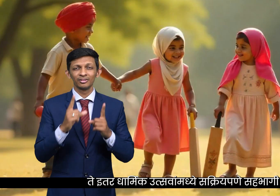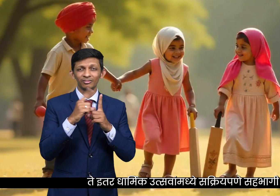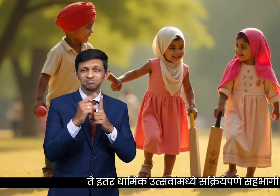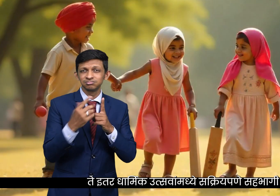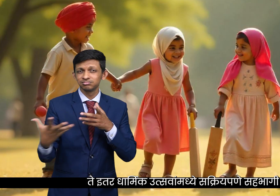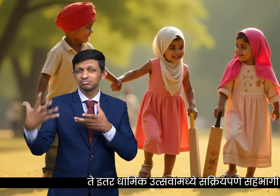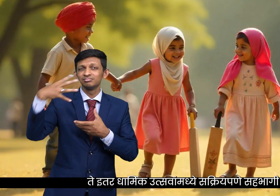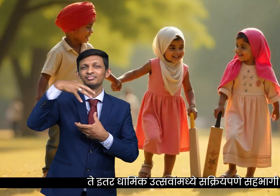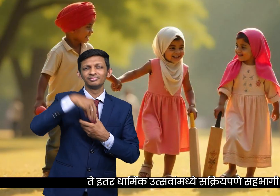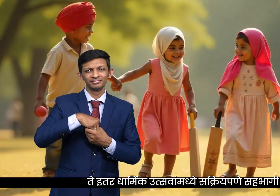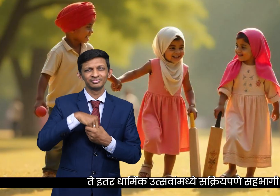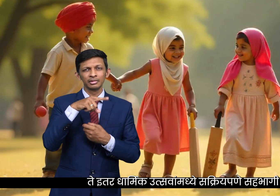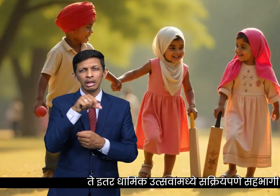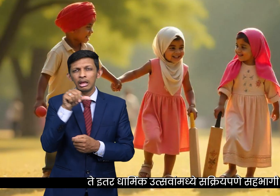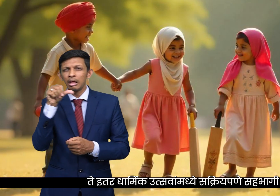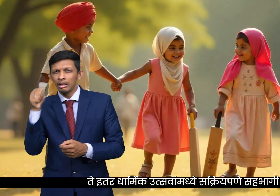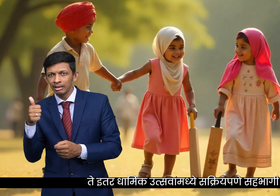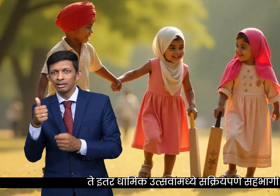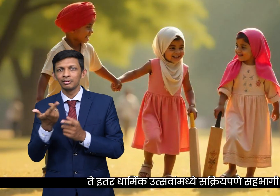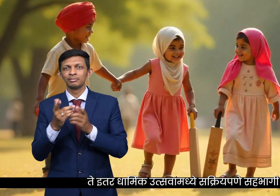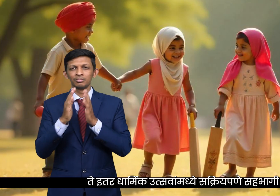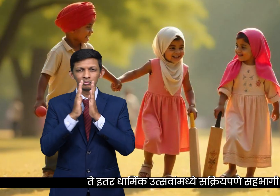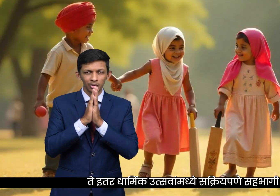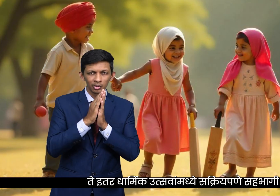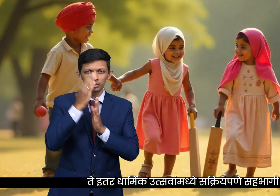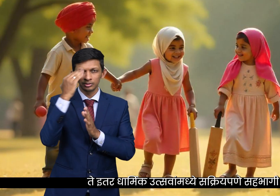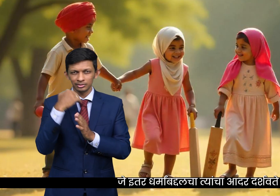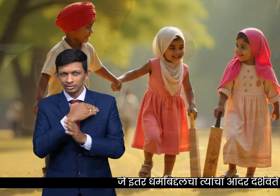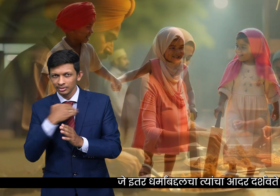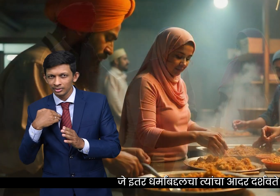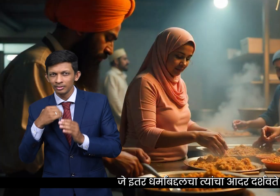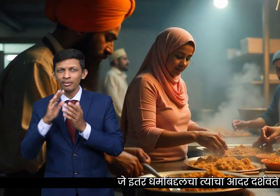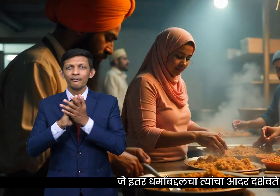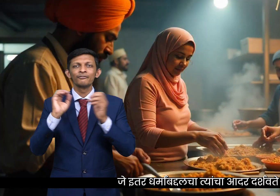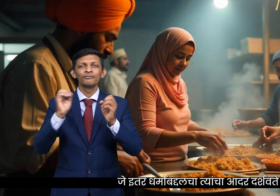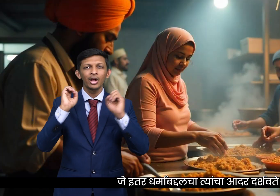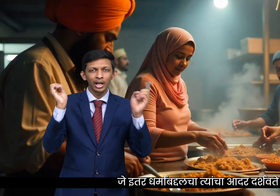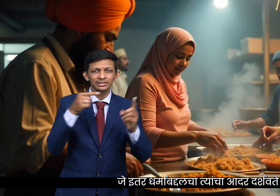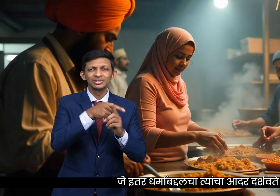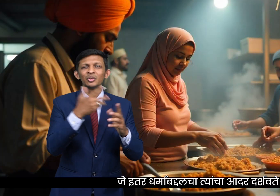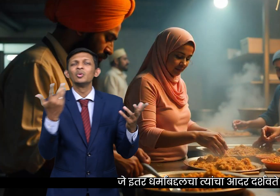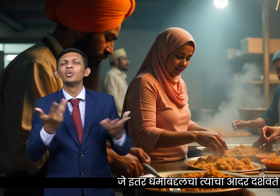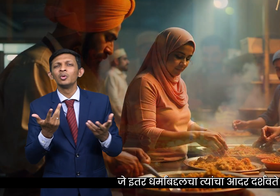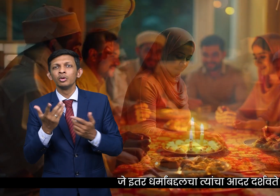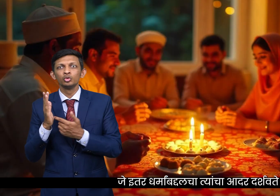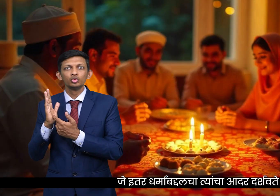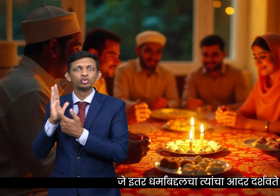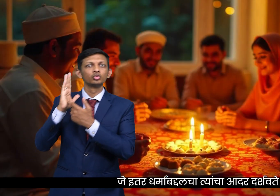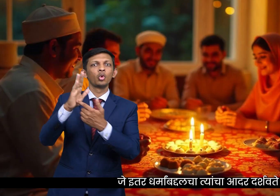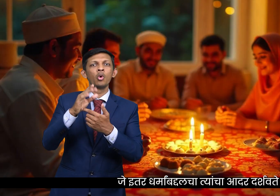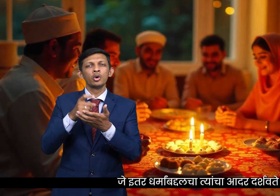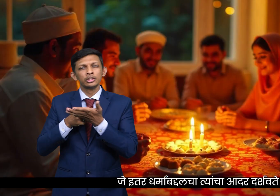ते इतर धार्मिक उत्सवांमध्ये सक्रियपणे सहभागी होतात, जे इतर धर्मांबद्दलचा त्यांचा आदर